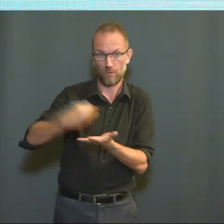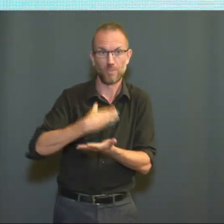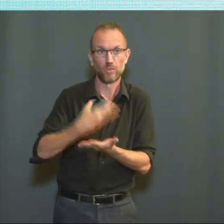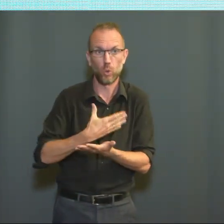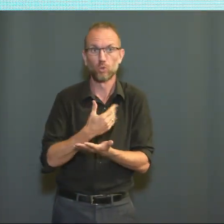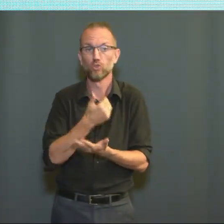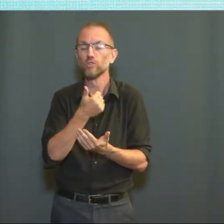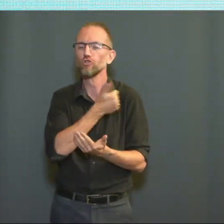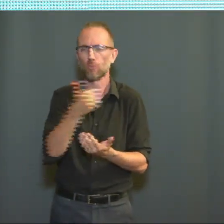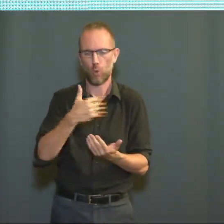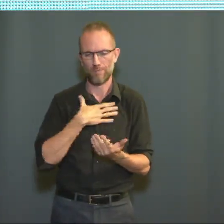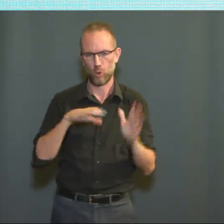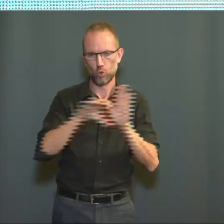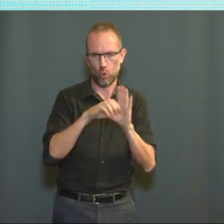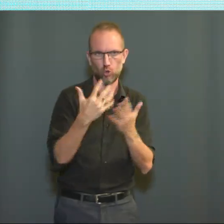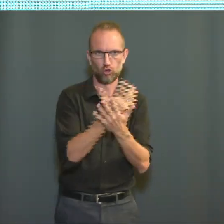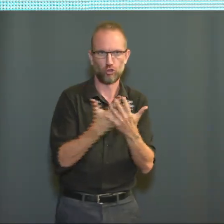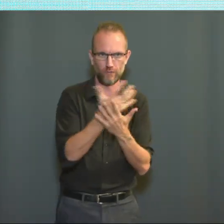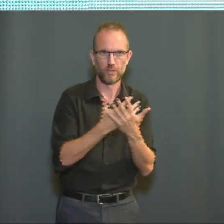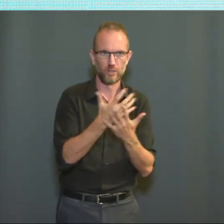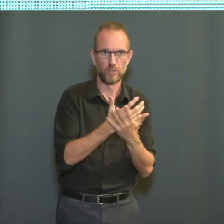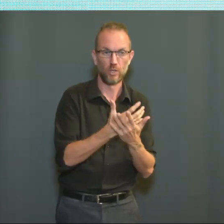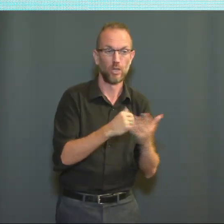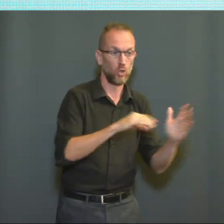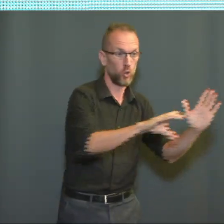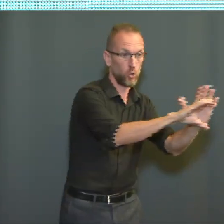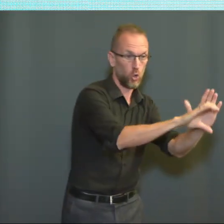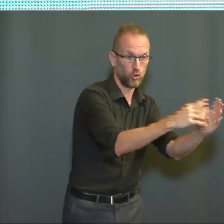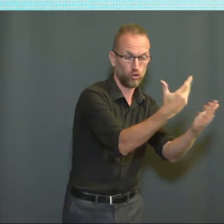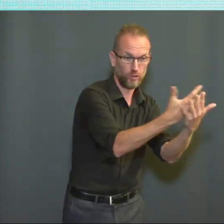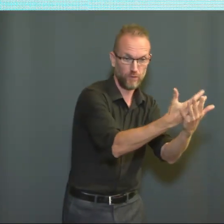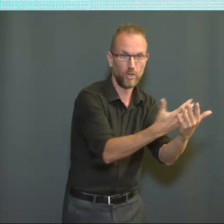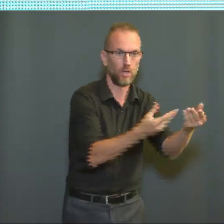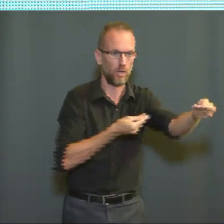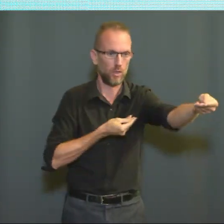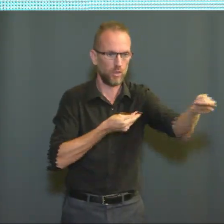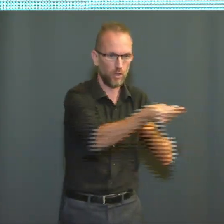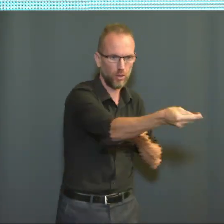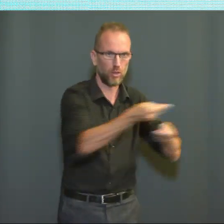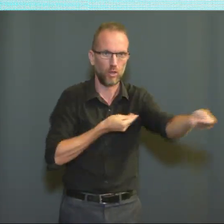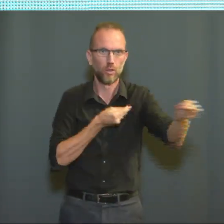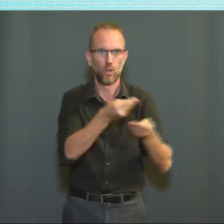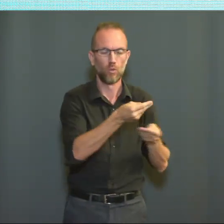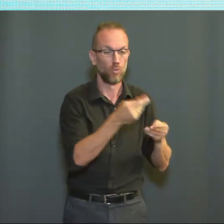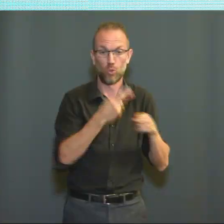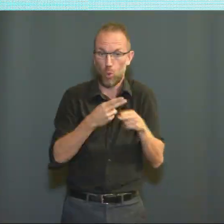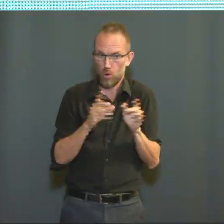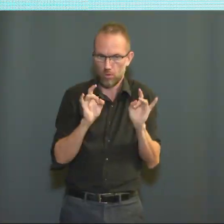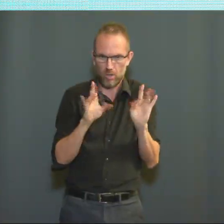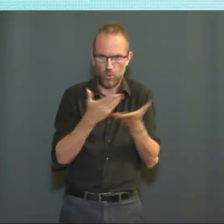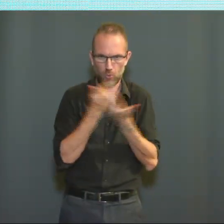uniquement avec d'autres personnes qui l'utilisent et ont été proches de vous. Cela se fait via